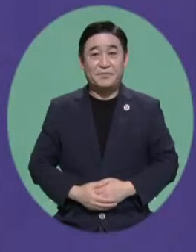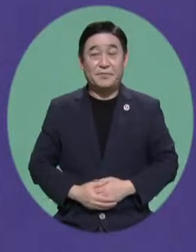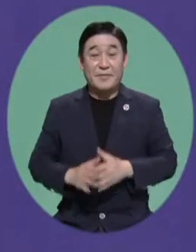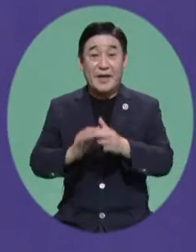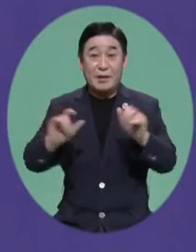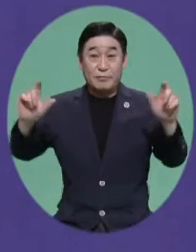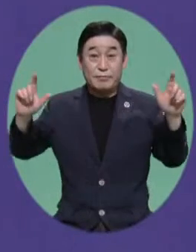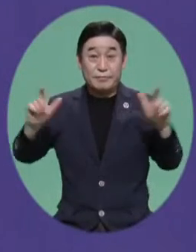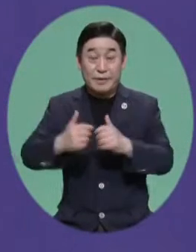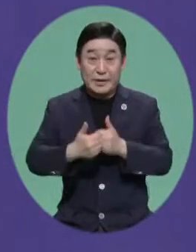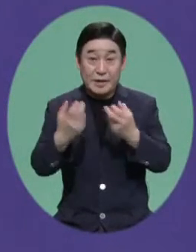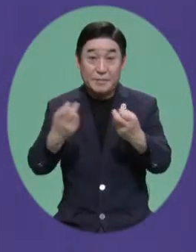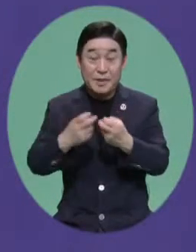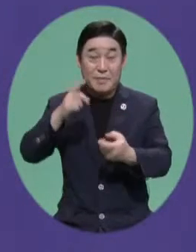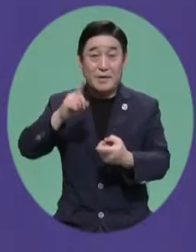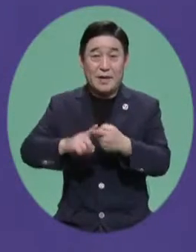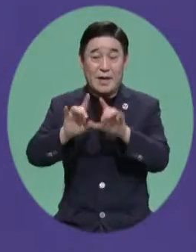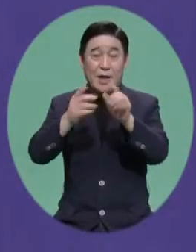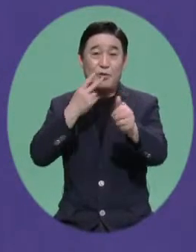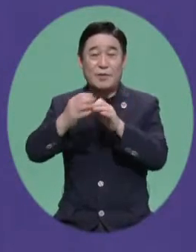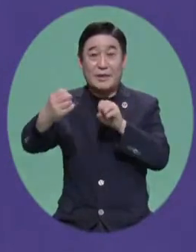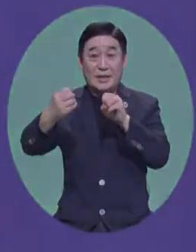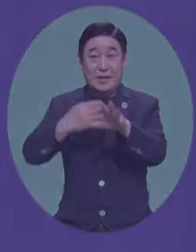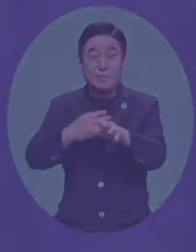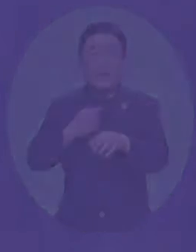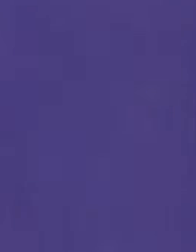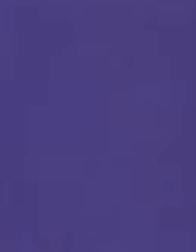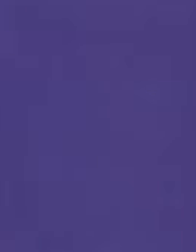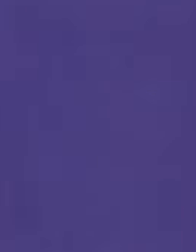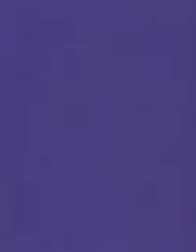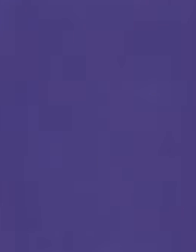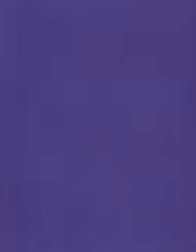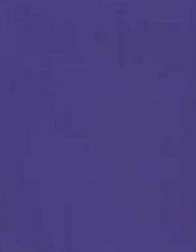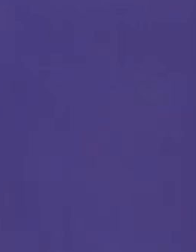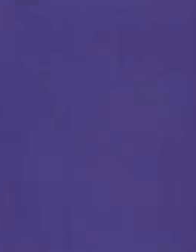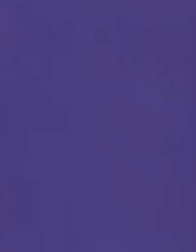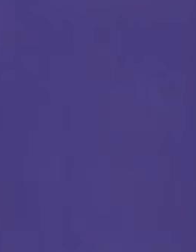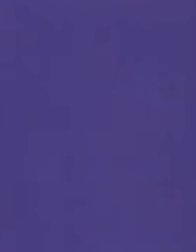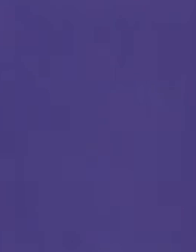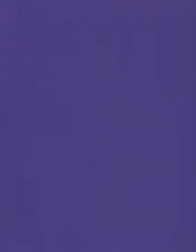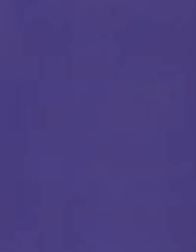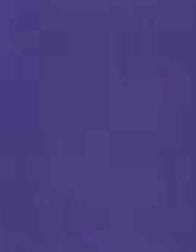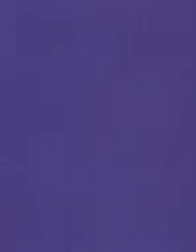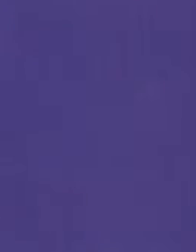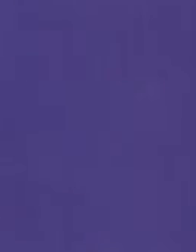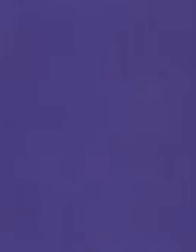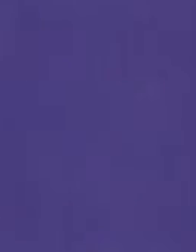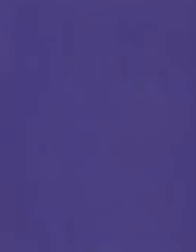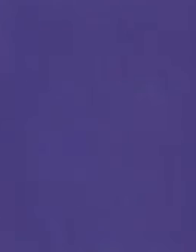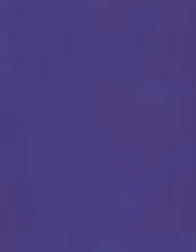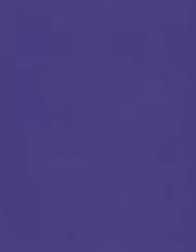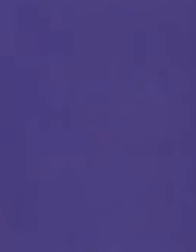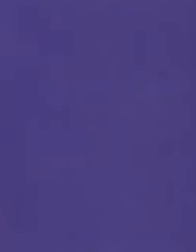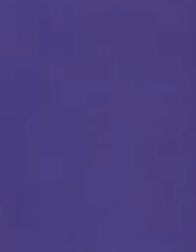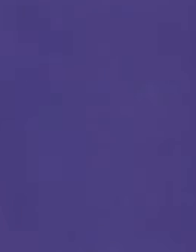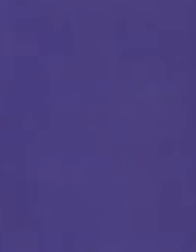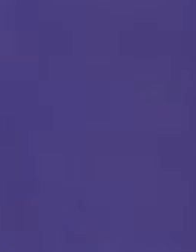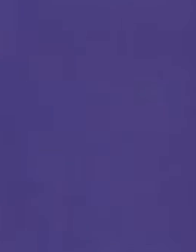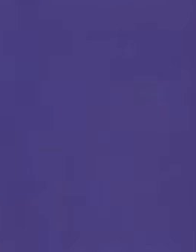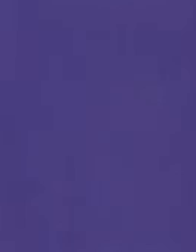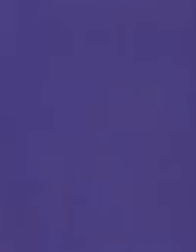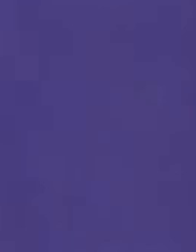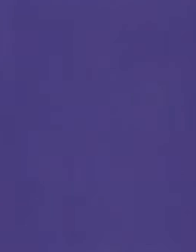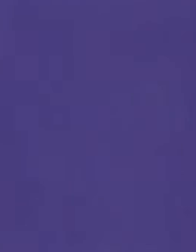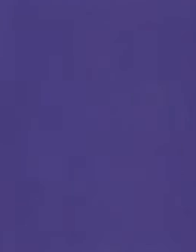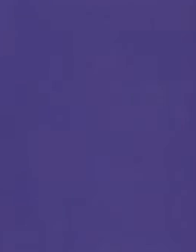인구 절벽 대응방안에 대한 각 후보들의 답변은 1분씩 들어 봤고요 곧바로 이어서 시간 총량제 토론으로 들어 다하겠습니다